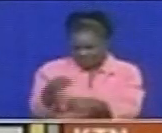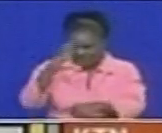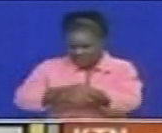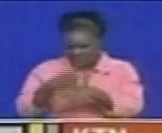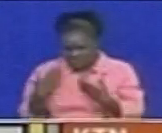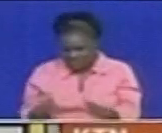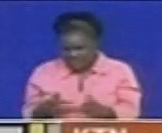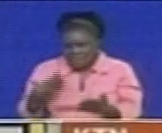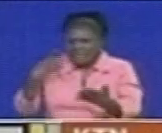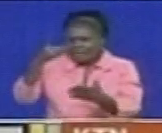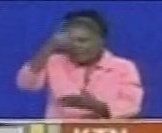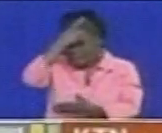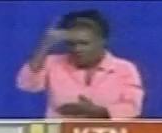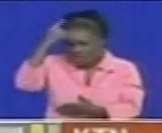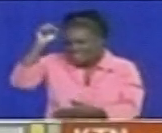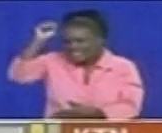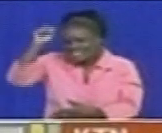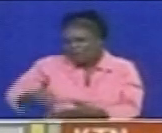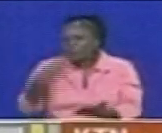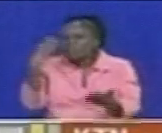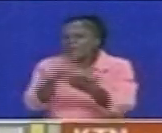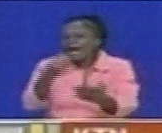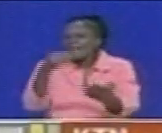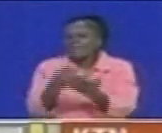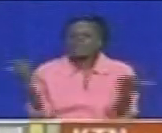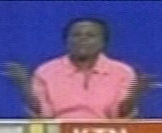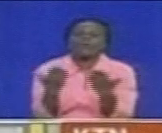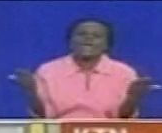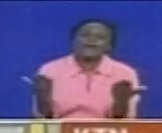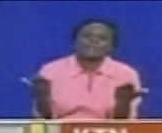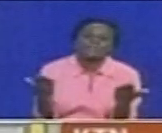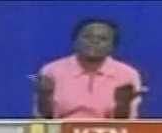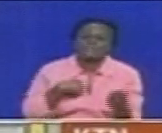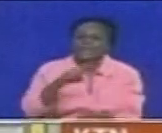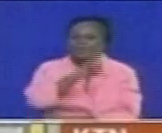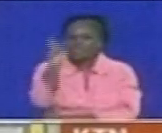pesa ya Dagoretti South iko wapi? Sindio? Tumnauliza hivyo.